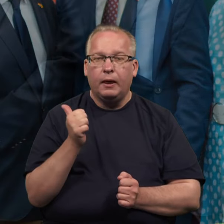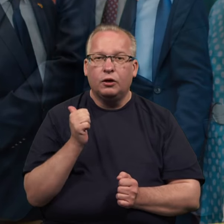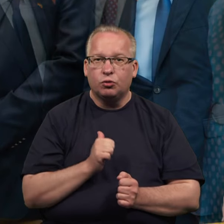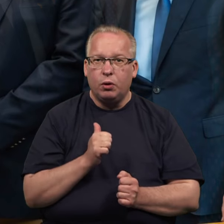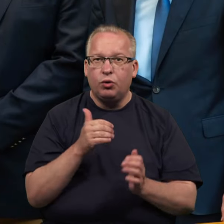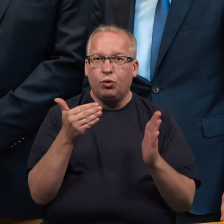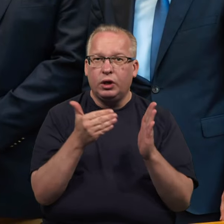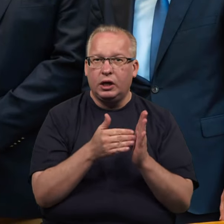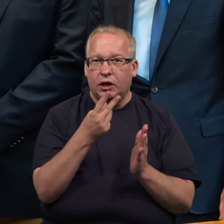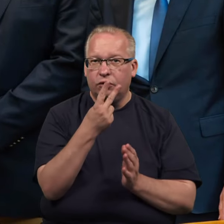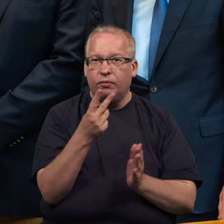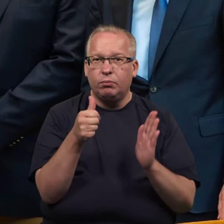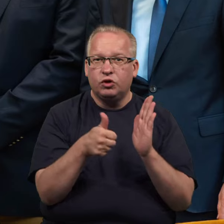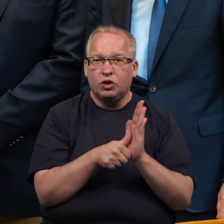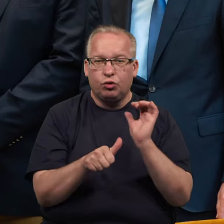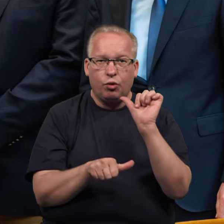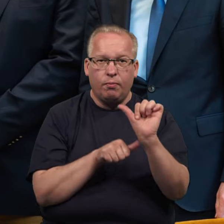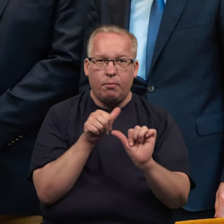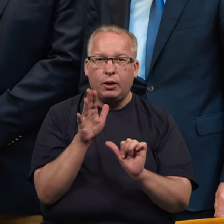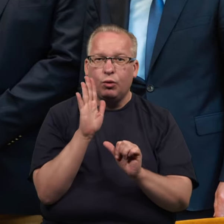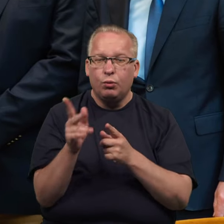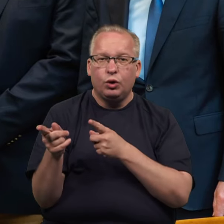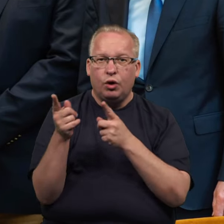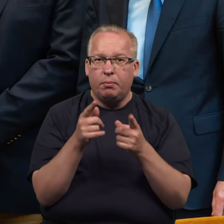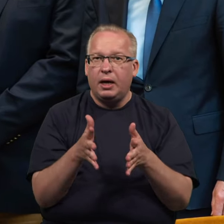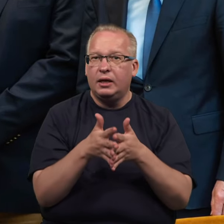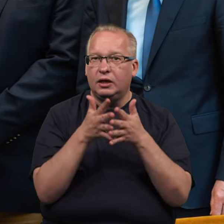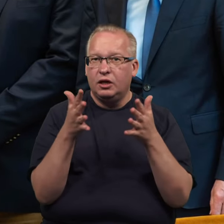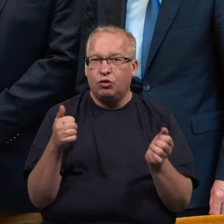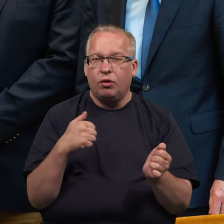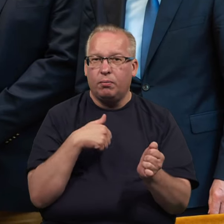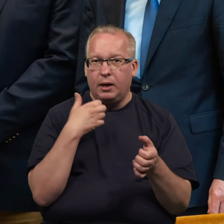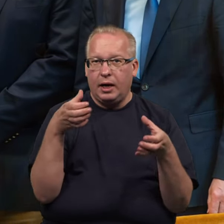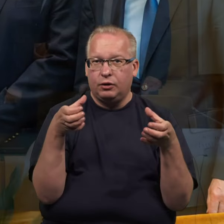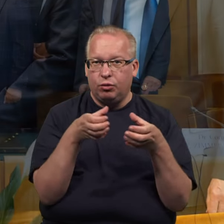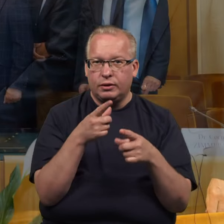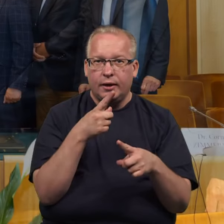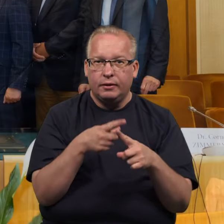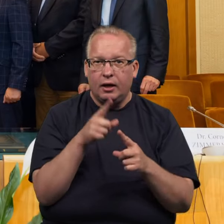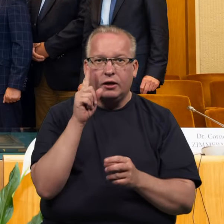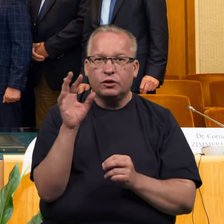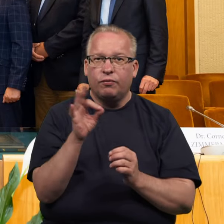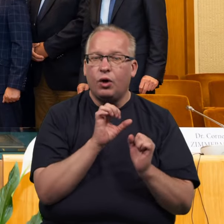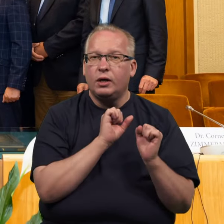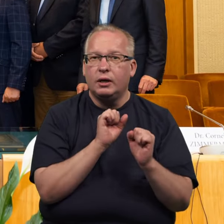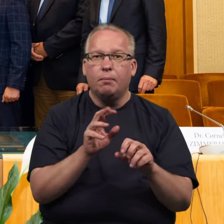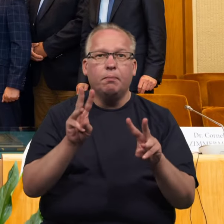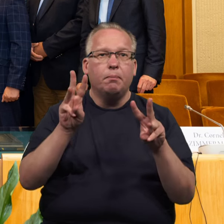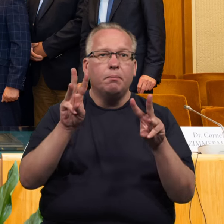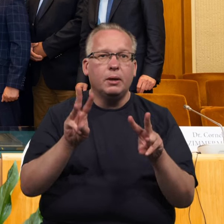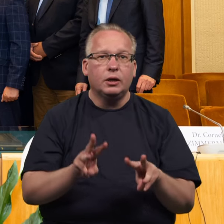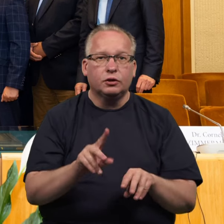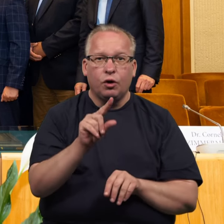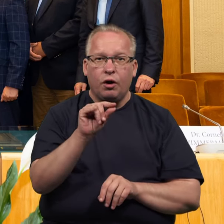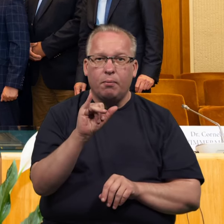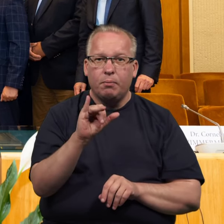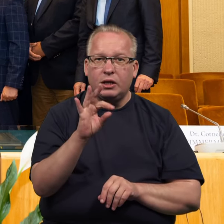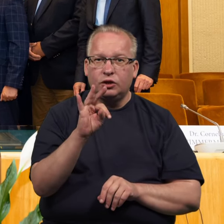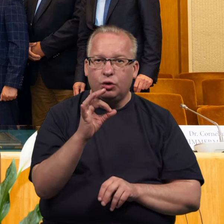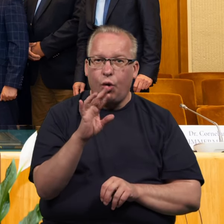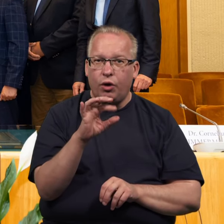iki 2026 metų bus perkelta didžioji brigados dalis. Vokietijos gynybos ministro Boriso Pistoriuso